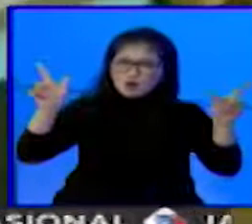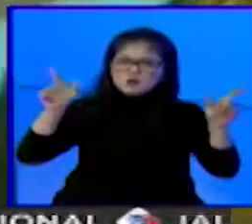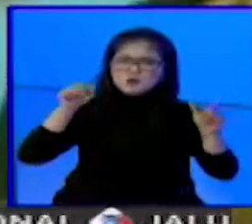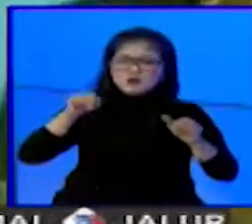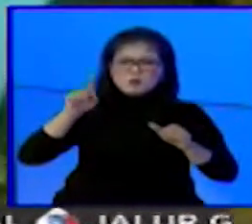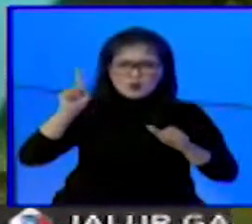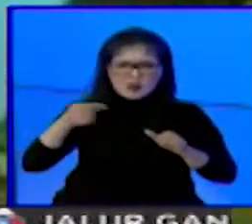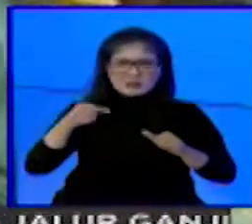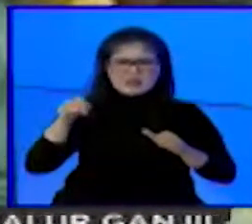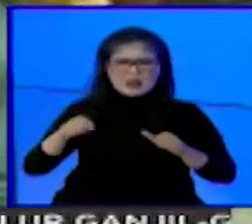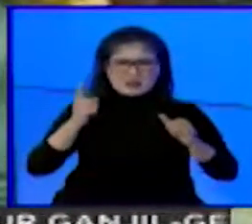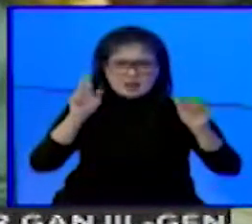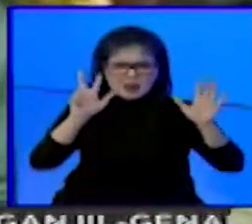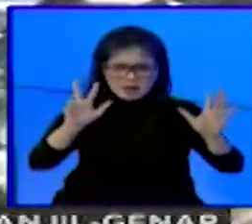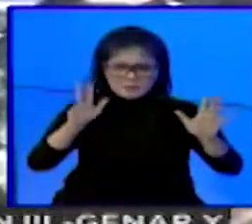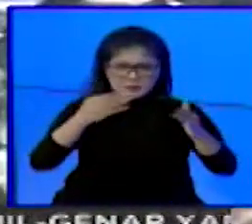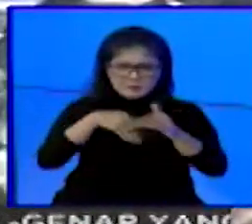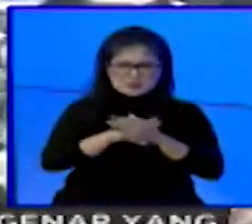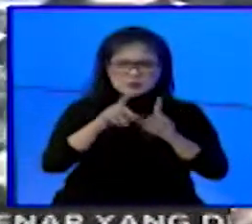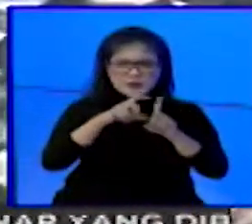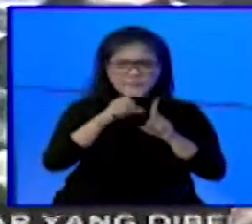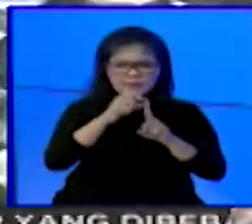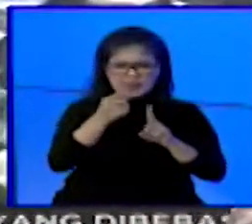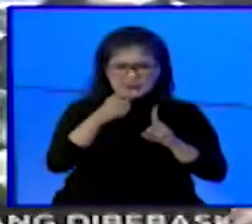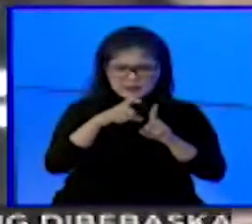dan menjadi fraksi di DPR dan MPR.